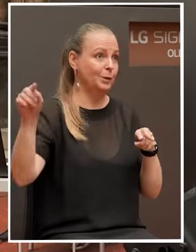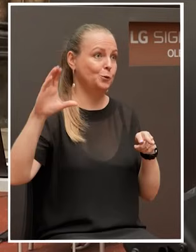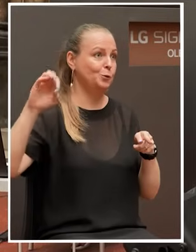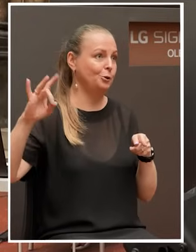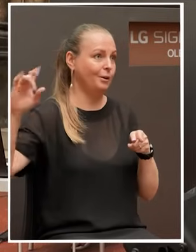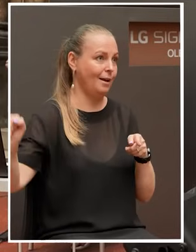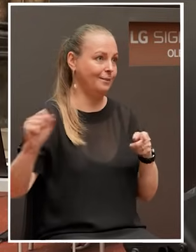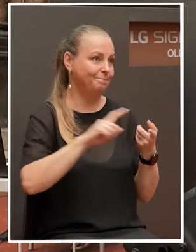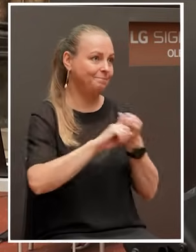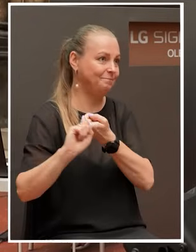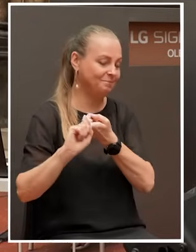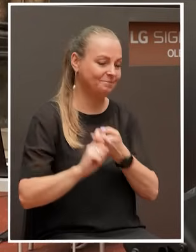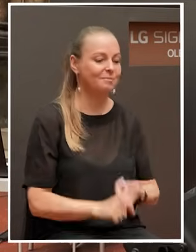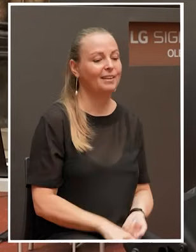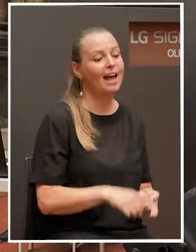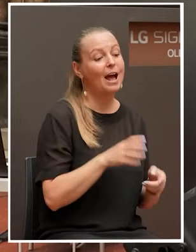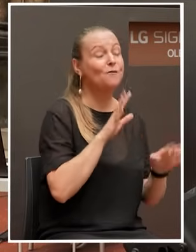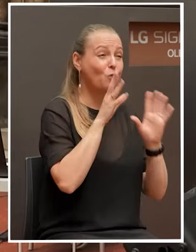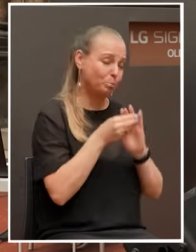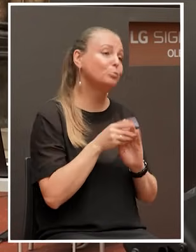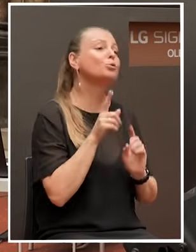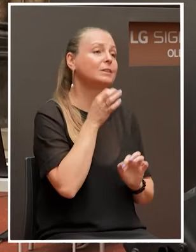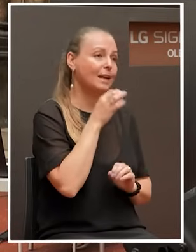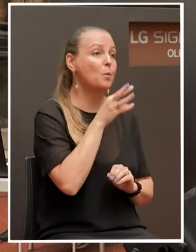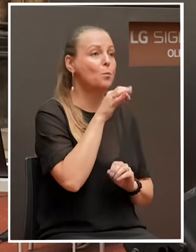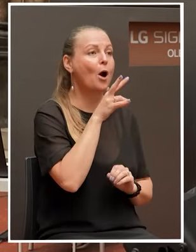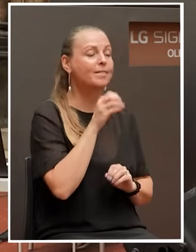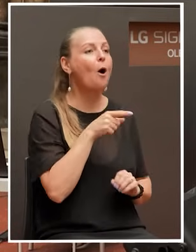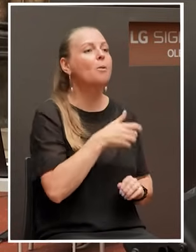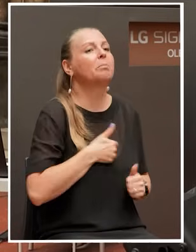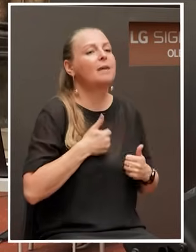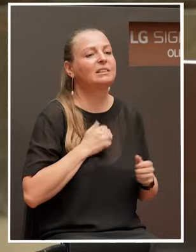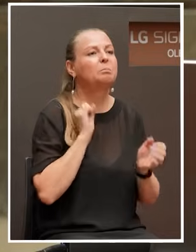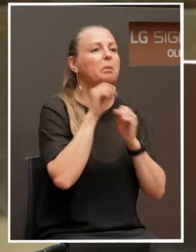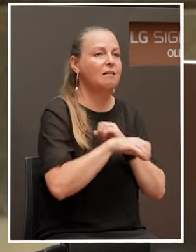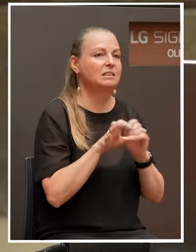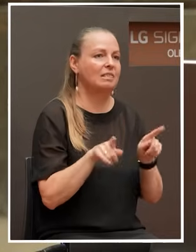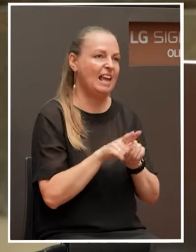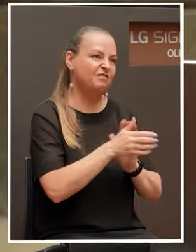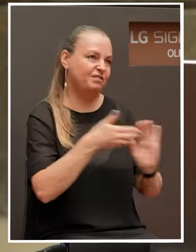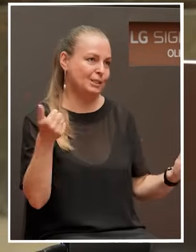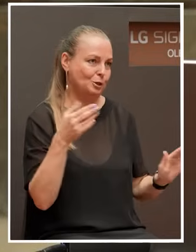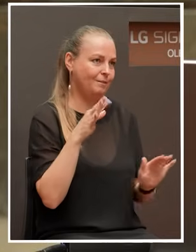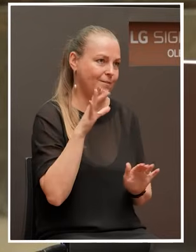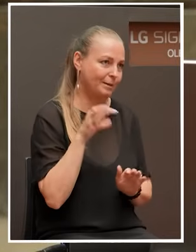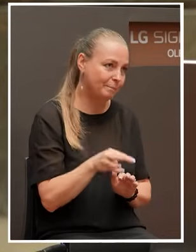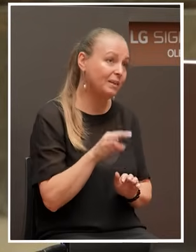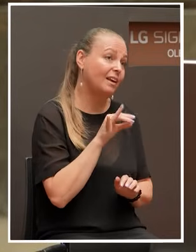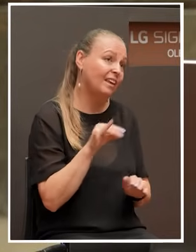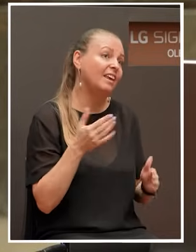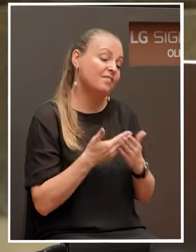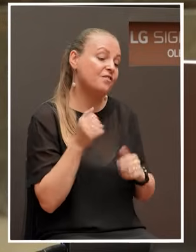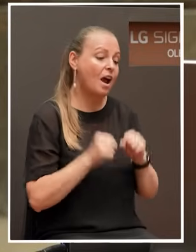Сюра. В общем, Моне пытается с этим вызовом справиться. И, вероятно,